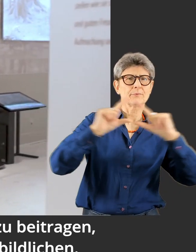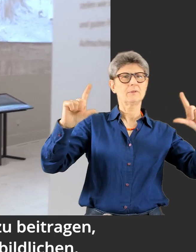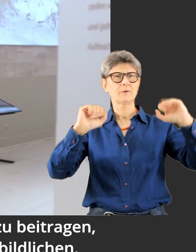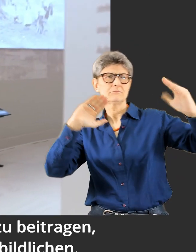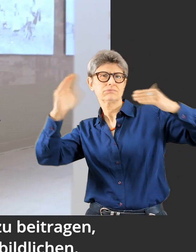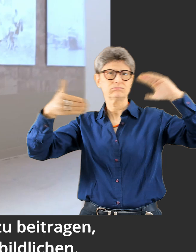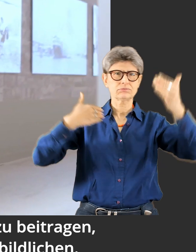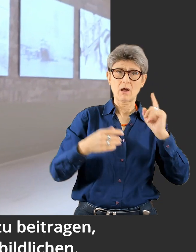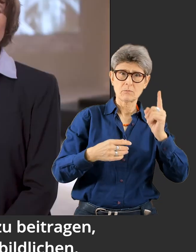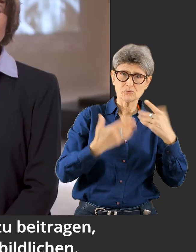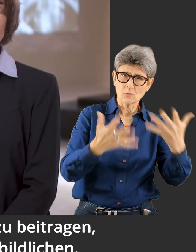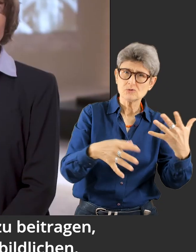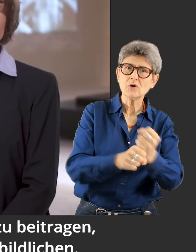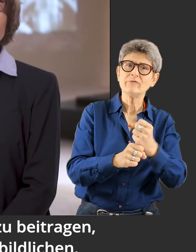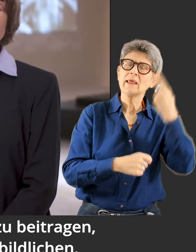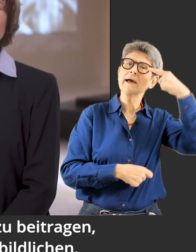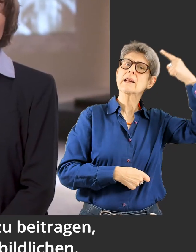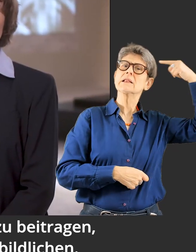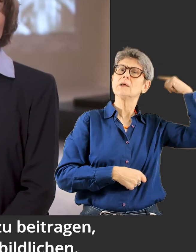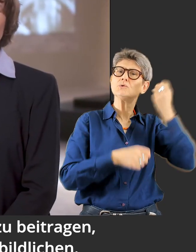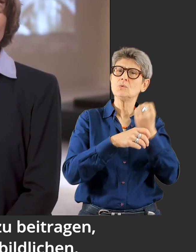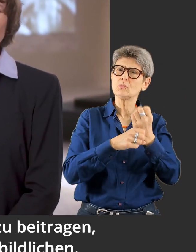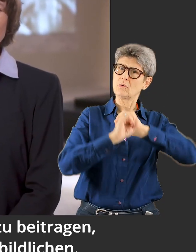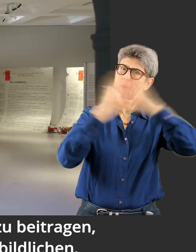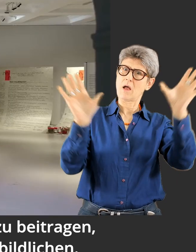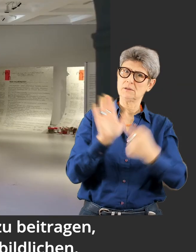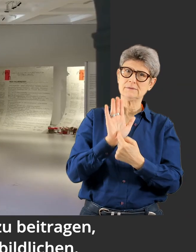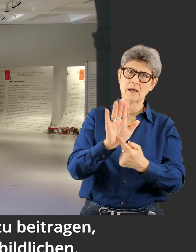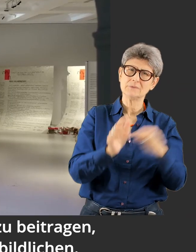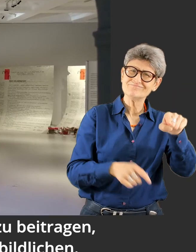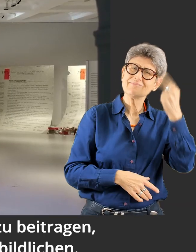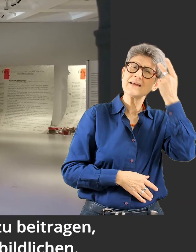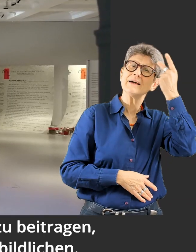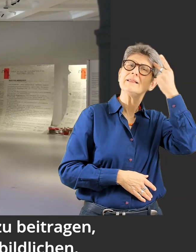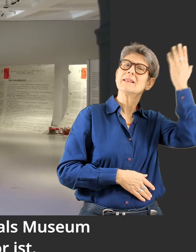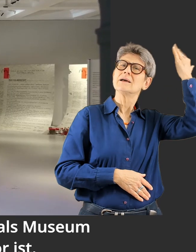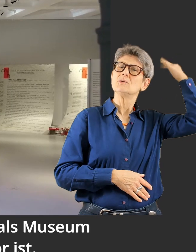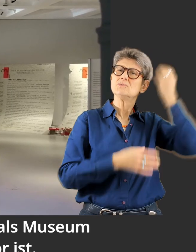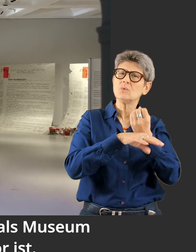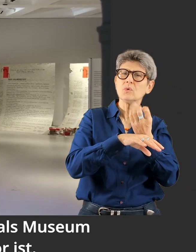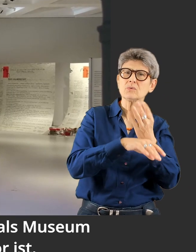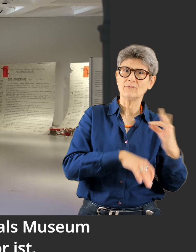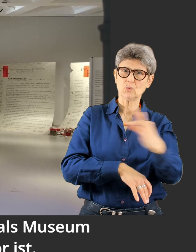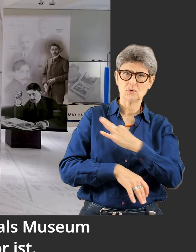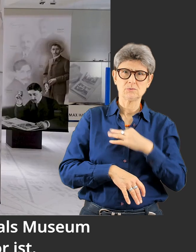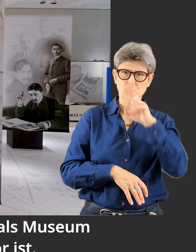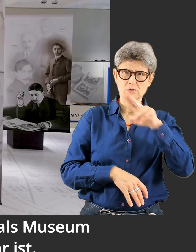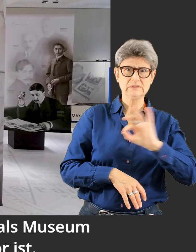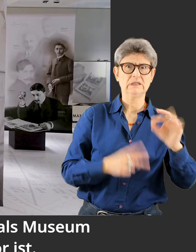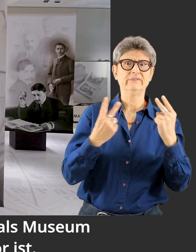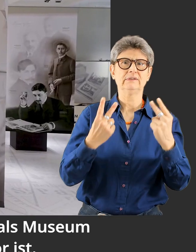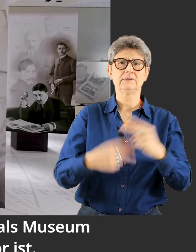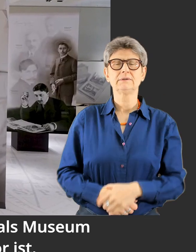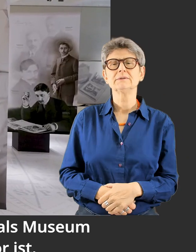er wird so auf diese Weise dazu beitragen, die Erinnerungskultur zu versinnbildlichen. Die Erinnerungskultur, die für uns als